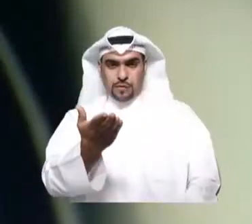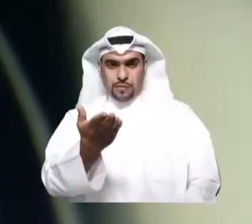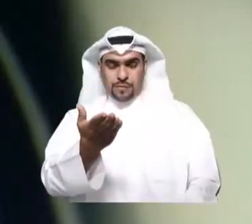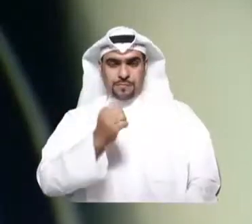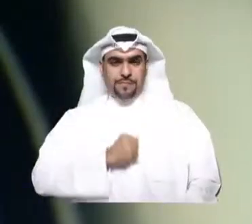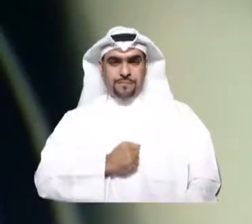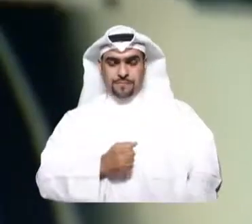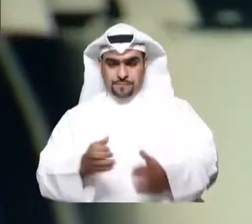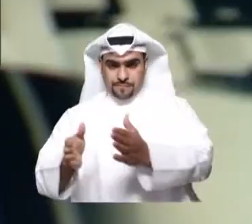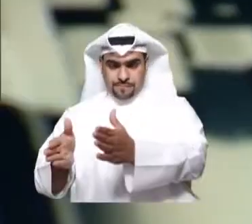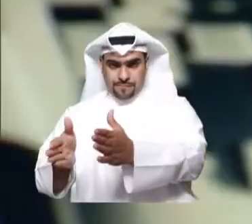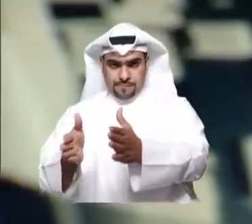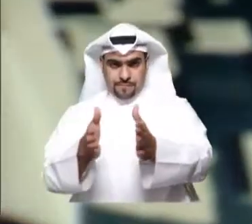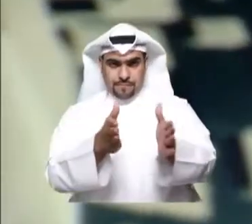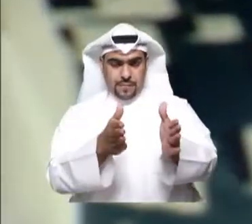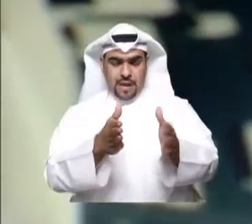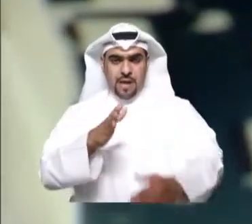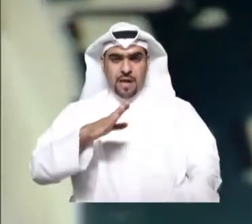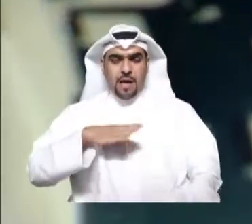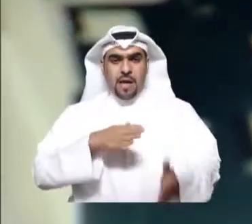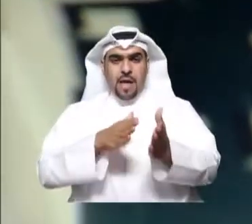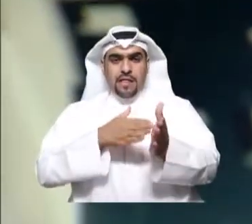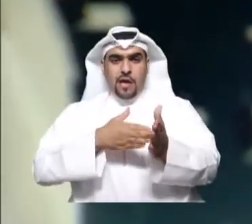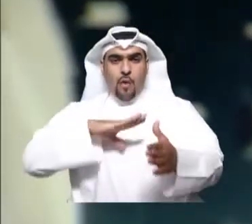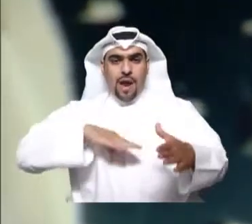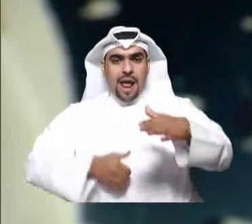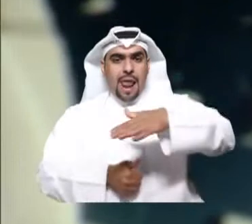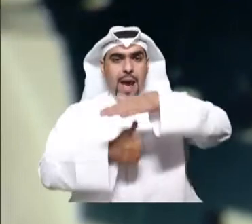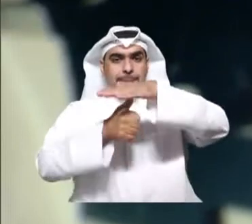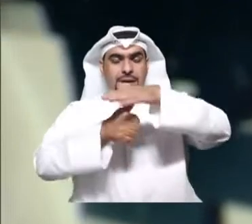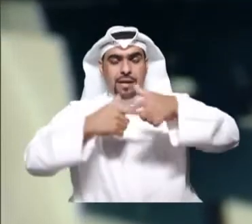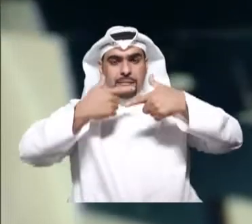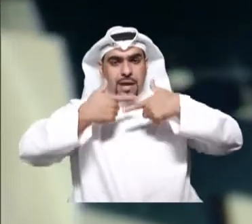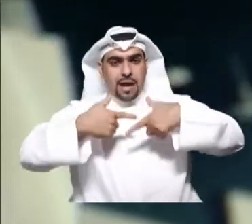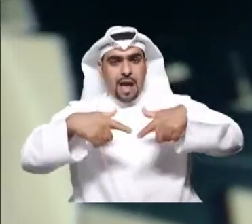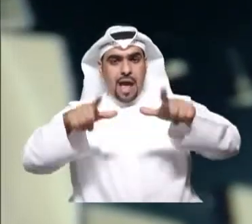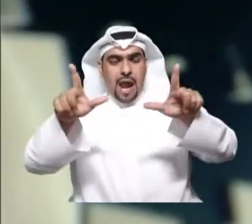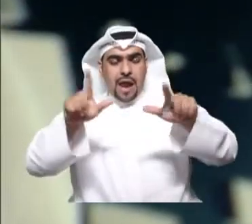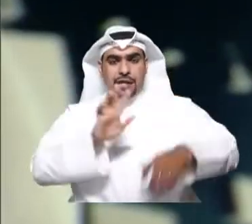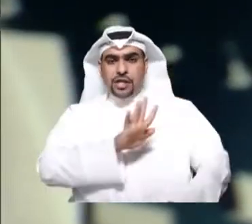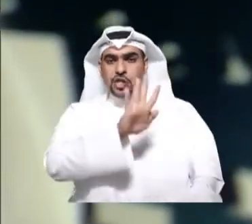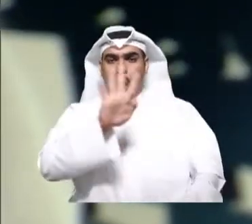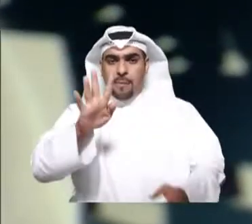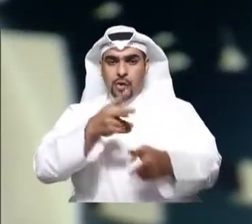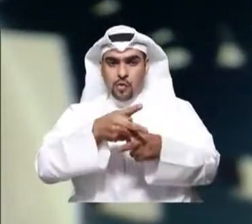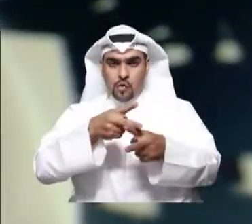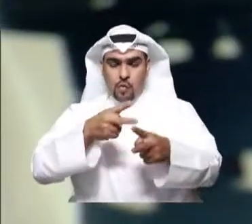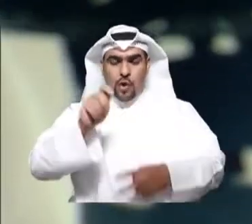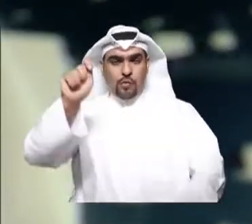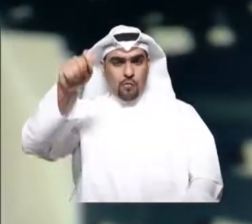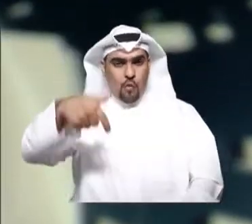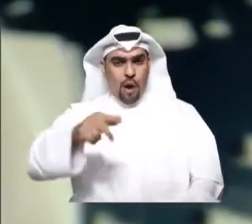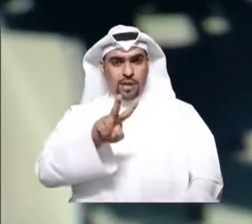بسم الله الرحمن الرحيم. يسر الديوان الأميري أن ينقل إلى المواطنين والمقيمين الكرام تهاني